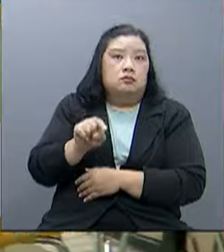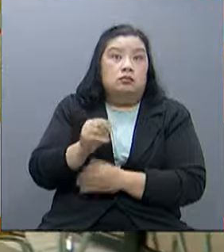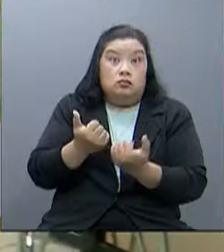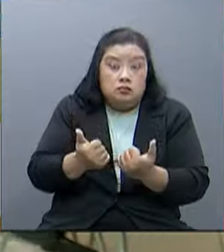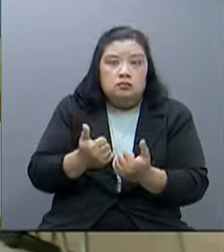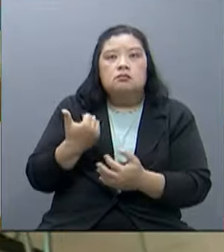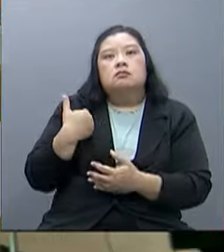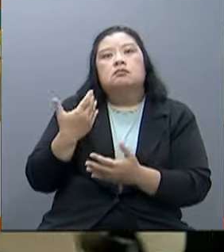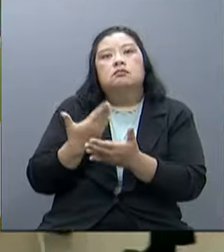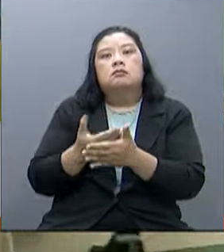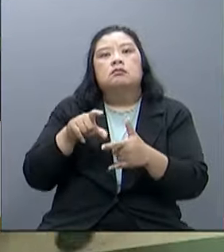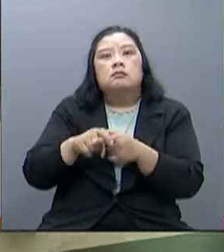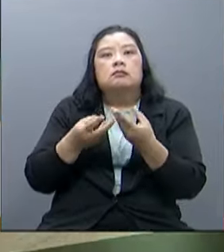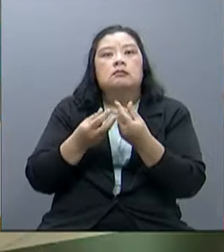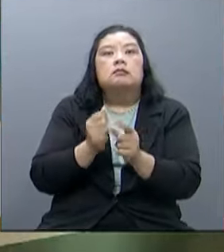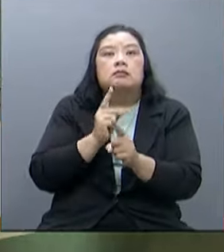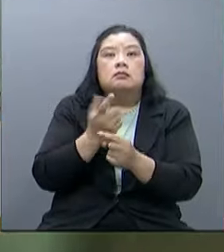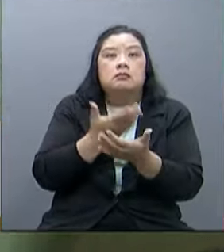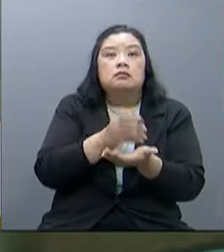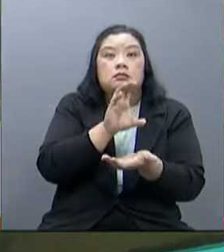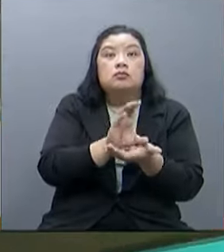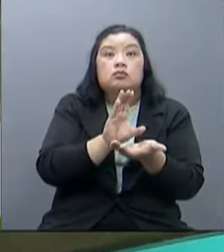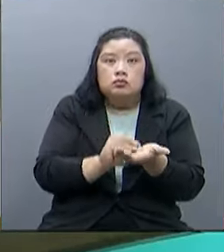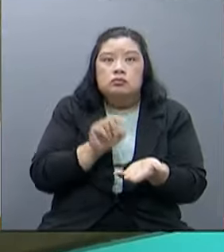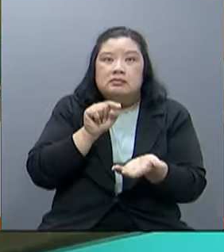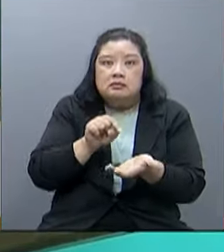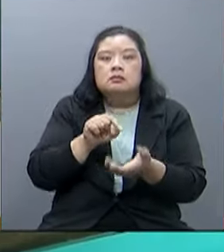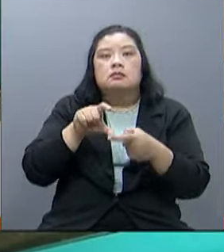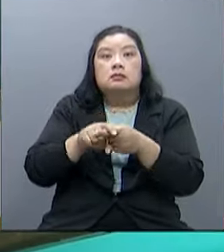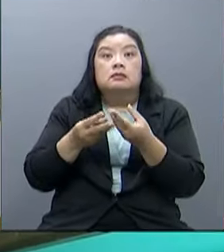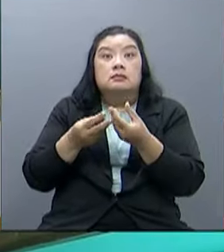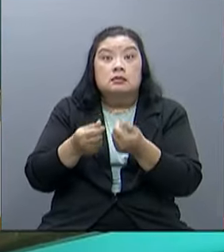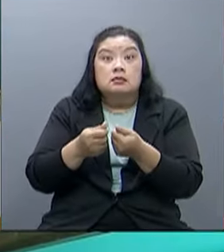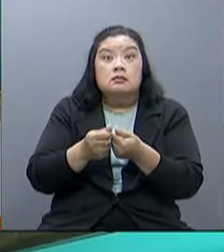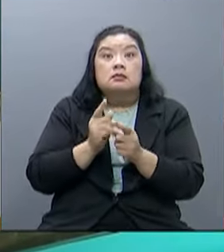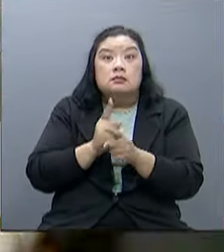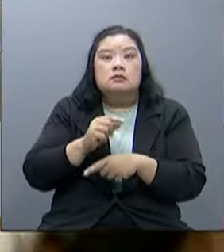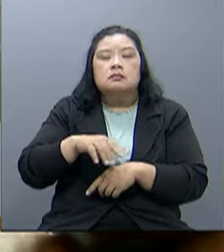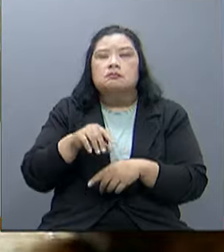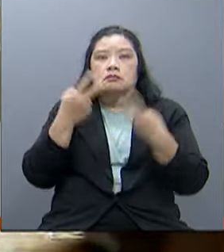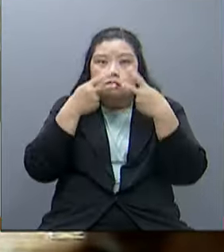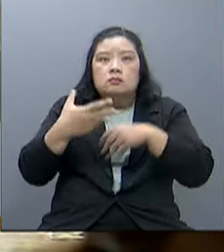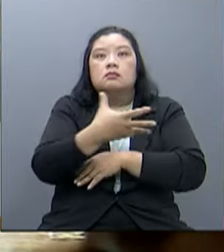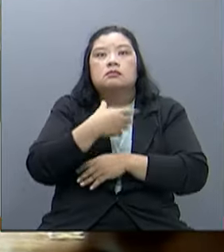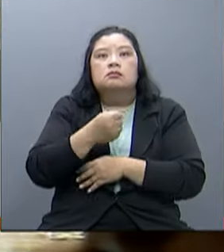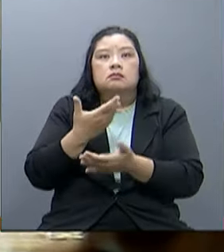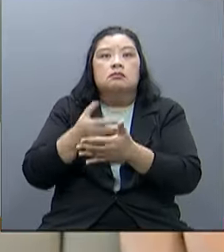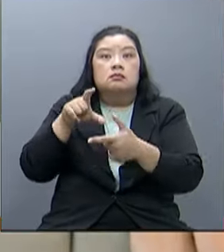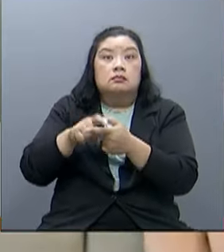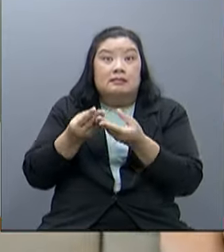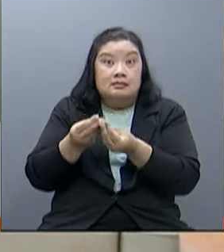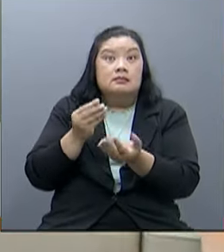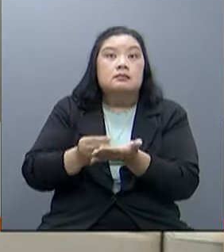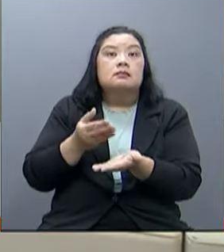เฉลี่ยเงินคืนตามสัดส่วนจากเงินกองทุนเยียวยาผู้เสียหายที่ยึดคืนได้จากผู้กระทำความผิดพร้อมทั้งยก